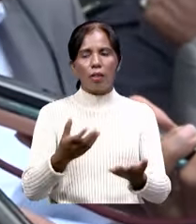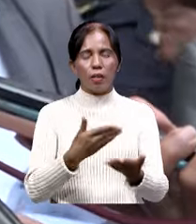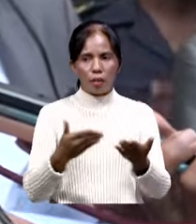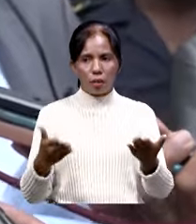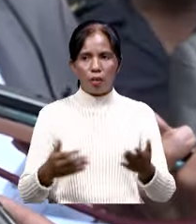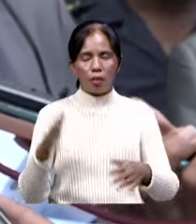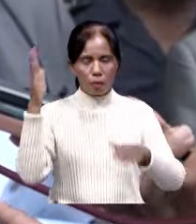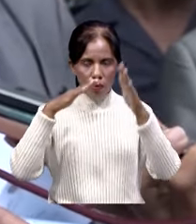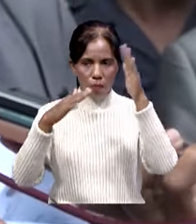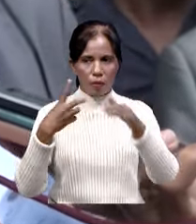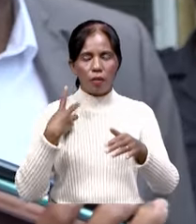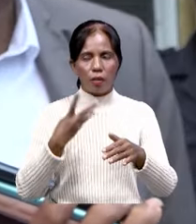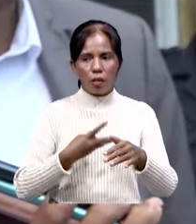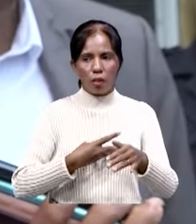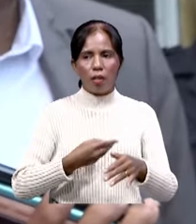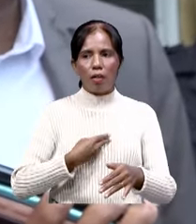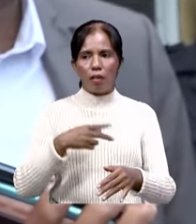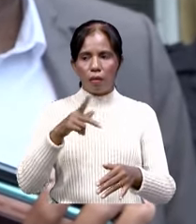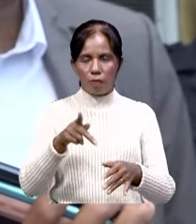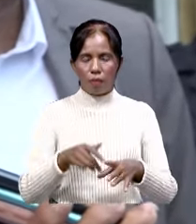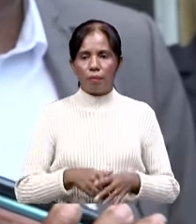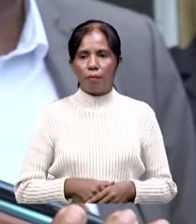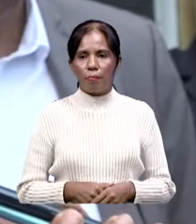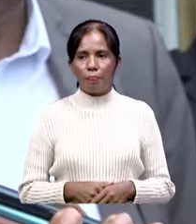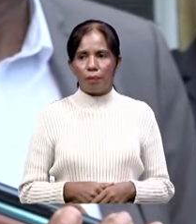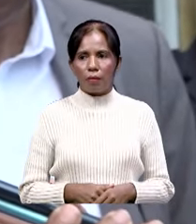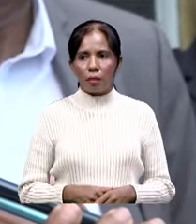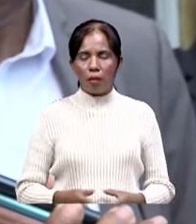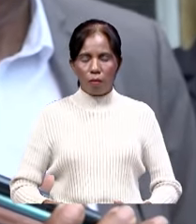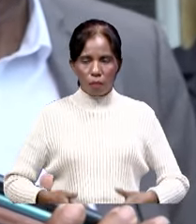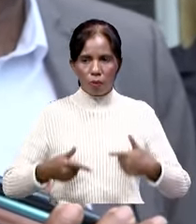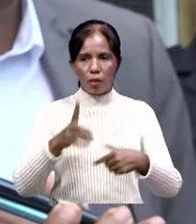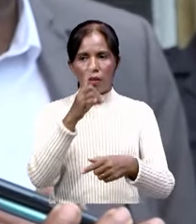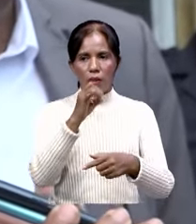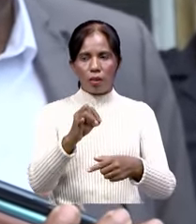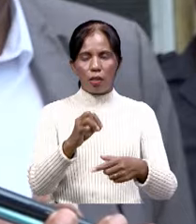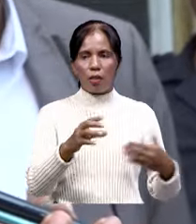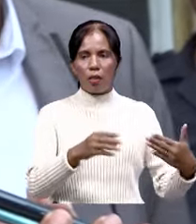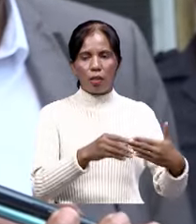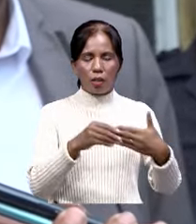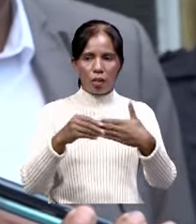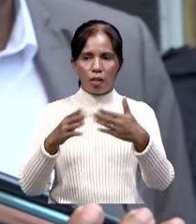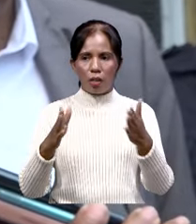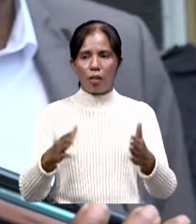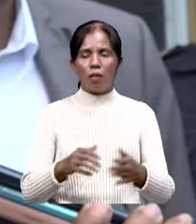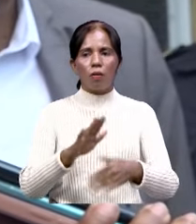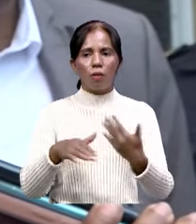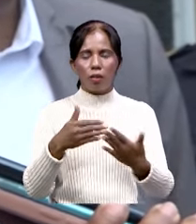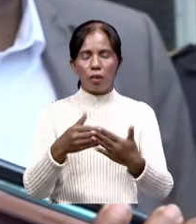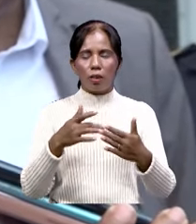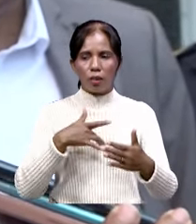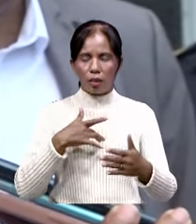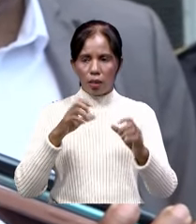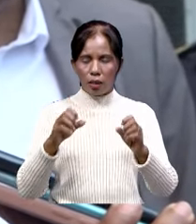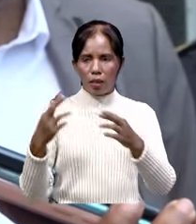Ne problema itu ni mental dari. Na be mak mur sidili tama ha ora ukun dili kar dili. Mur sidili hotu teng sentik ati hu